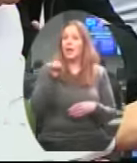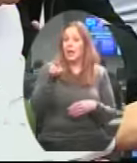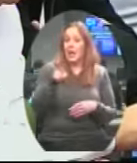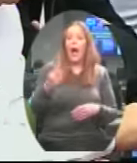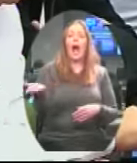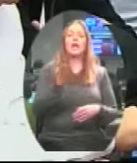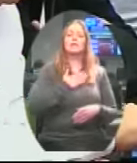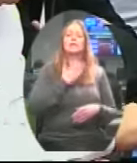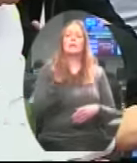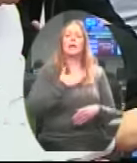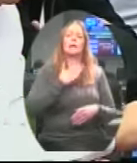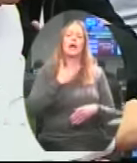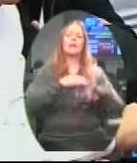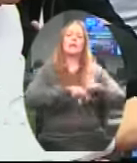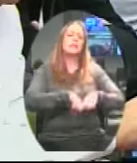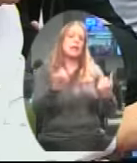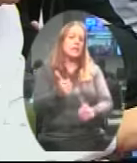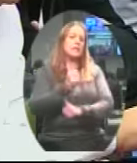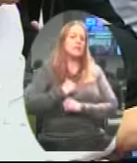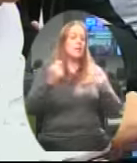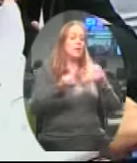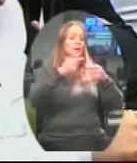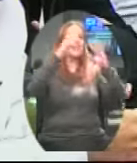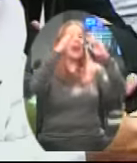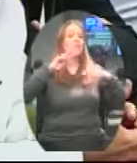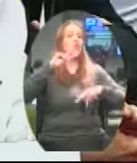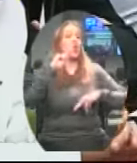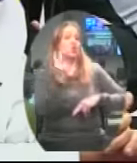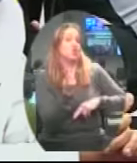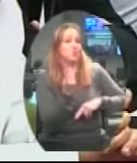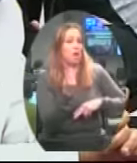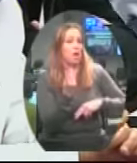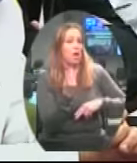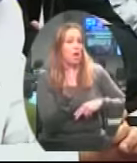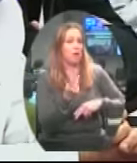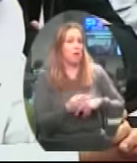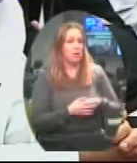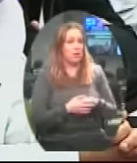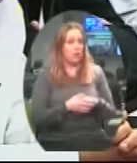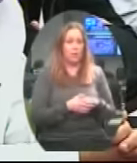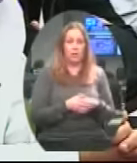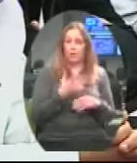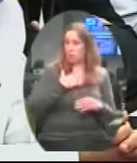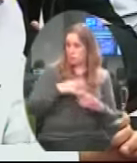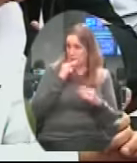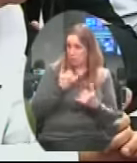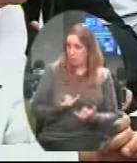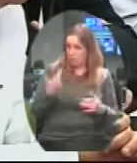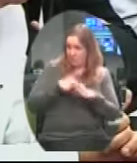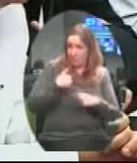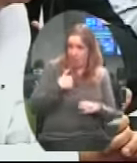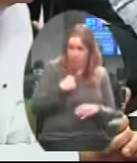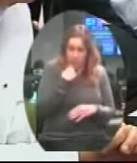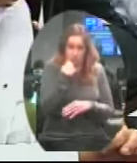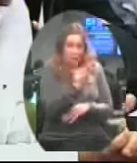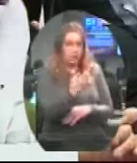לצה"ל במלחמת לבנון השנייה, כשהתנהגו... תזמין, הצעה לסדר בוועדת חוץ וביטחון. עכשיו אתה רוצה לדבר איתי רגע. בבקשה. אני אגיד לך. לא, אני מייעץ